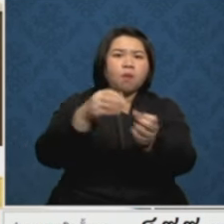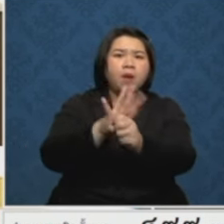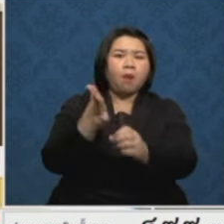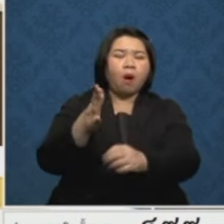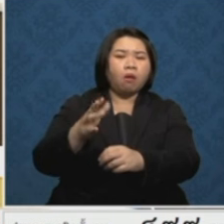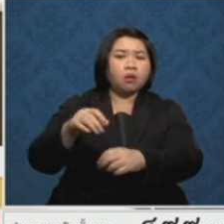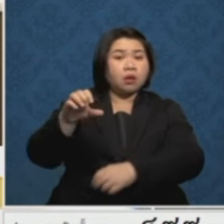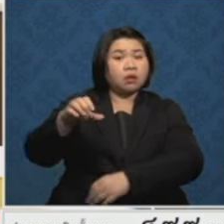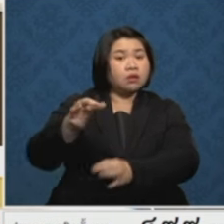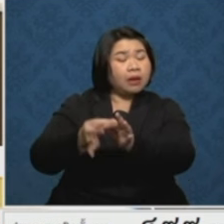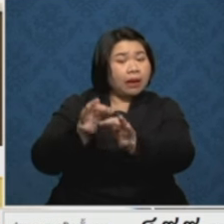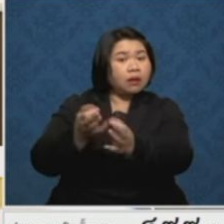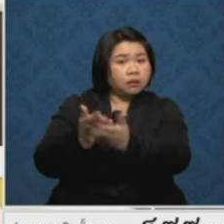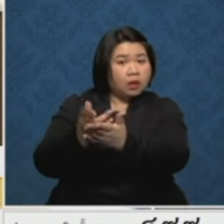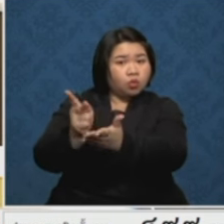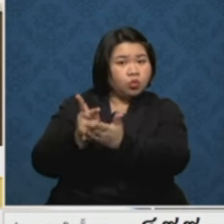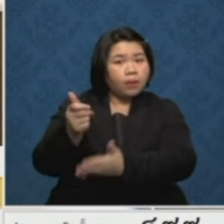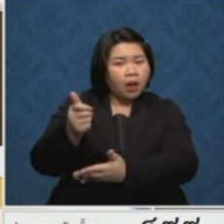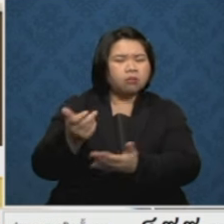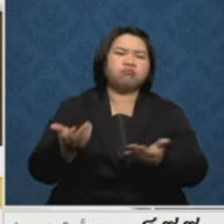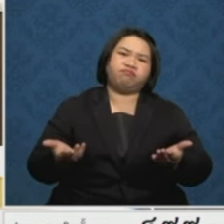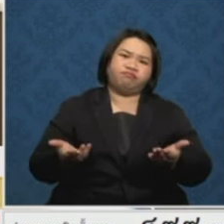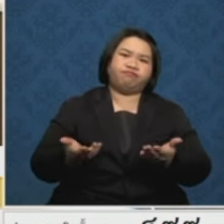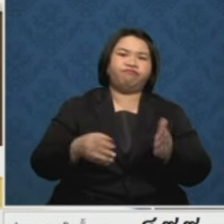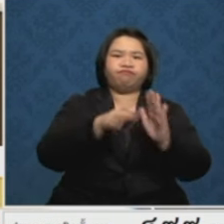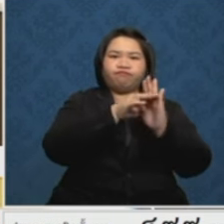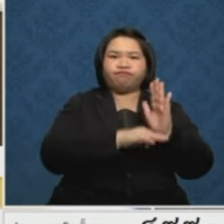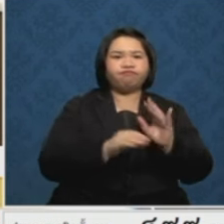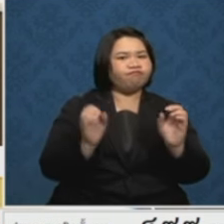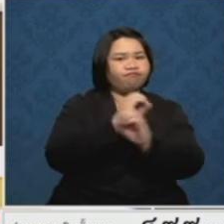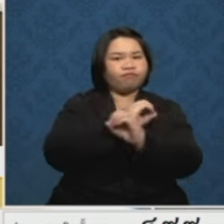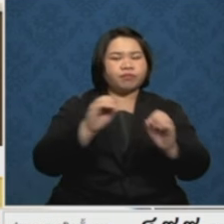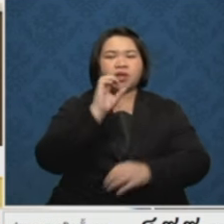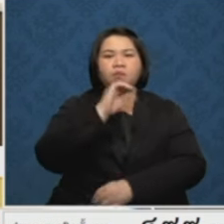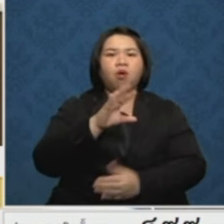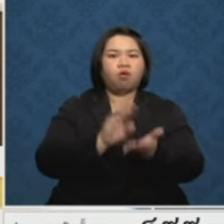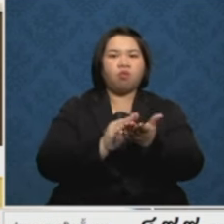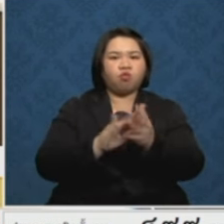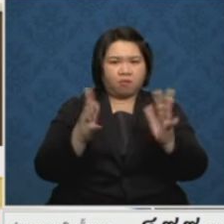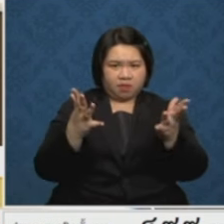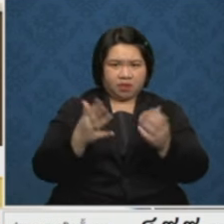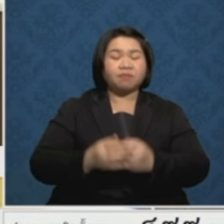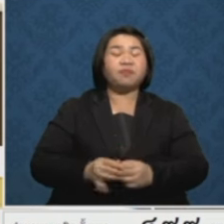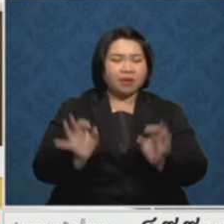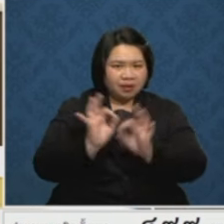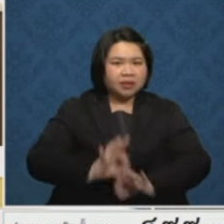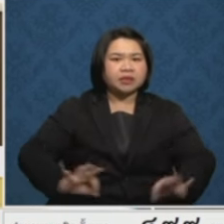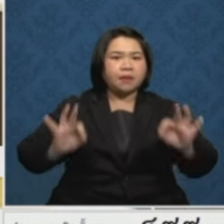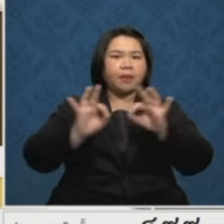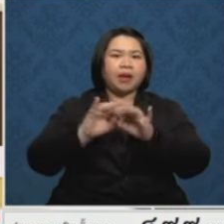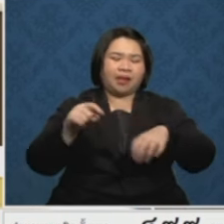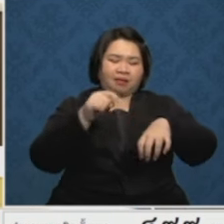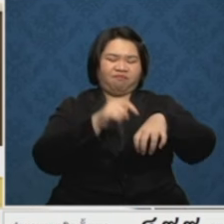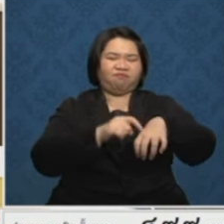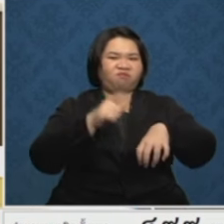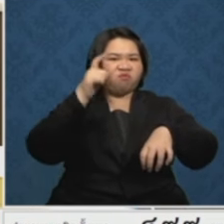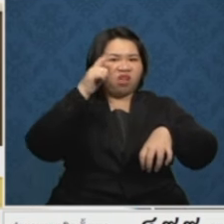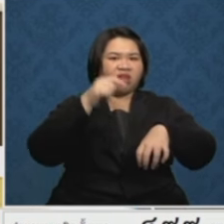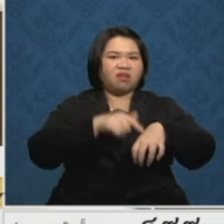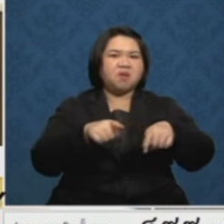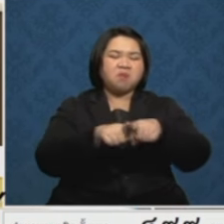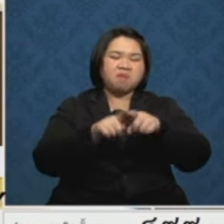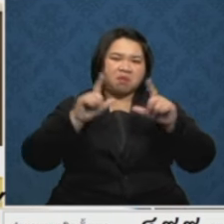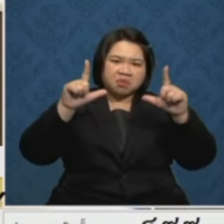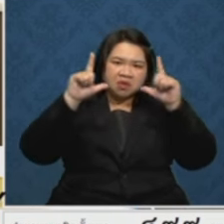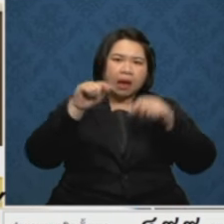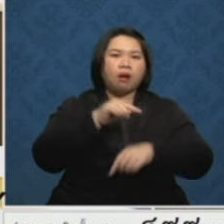เนี่ยที่มันออกแบบมาแล้วมันเอื้อให้กับทุนที่มีขนาดใหญ่นะที่มีเงินสดมากพอที่มีสายป่านมากพอเนี่ยมัน